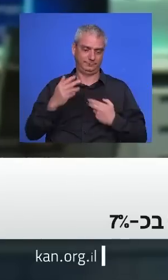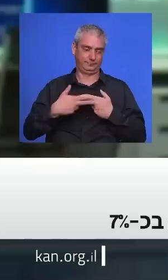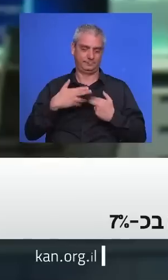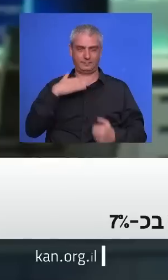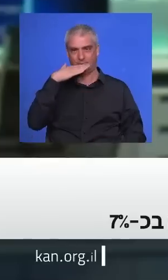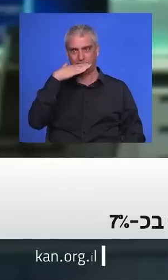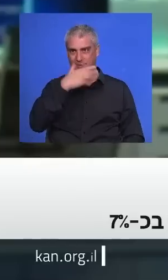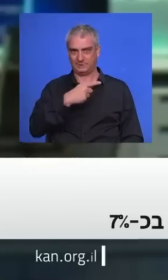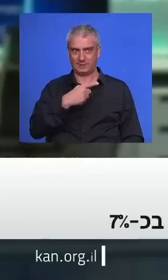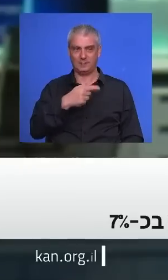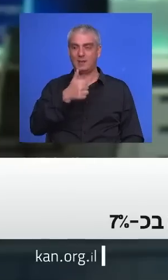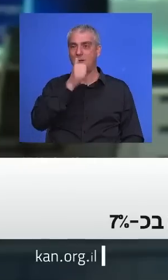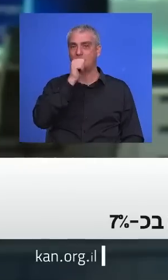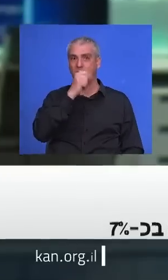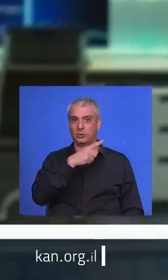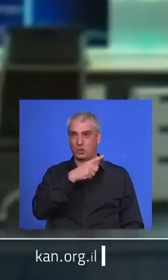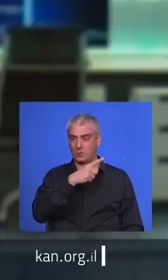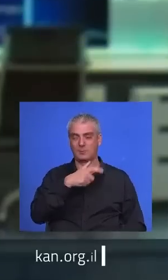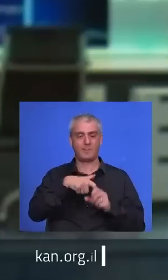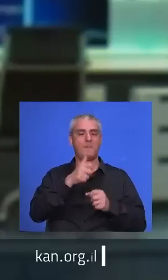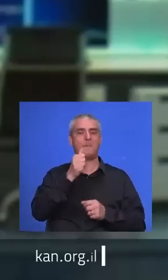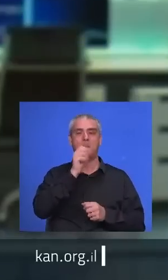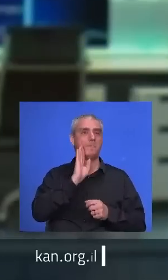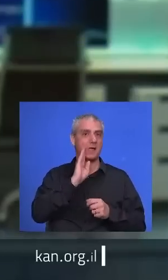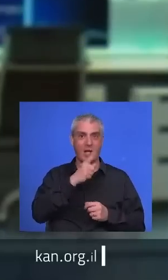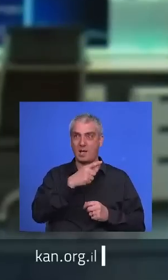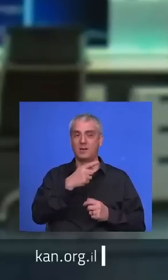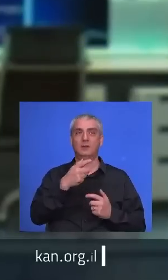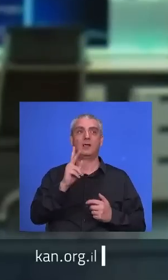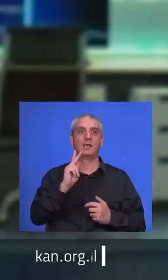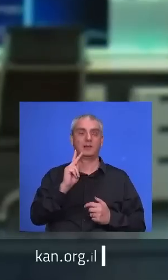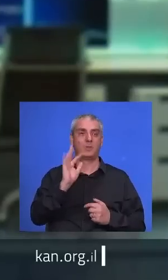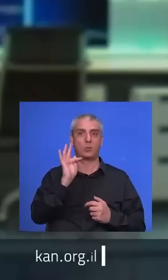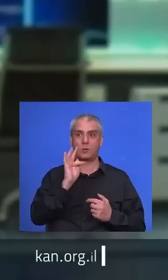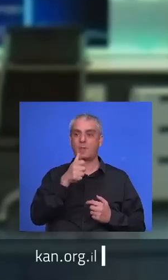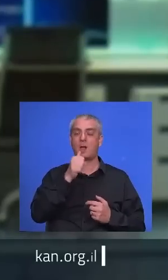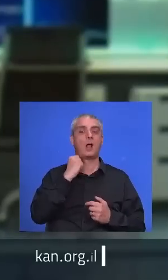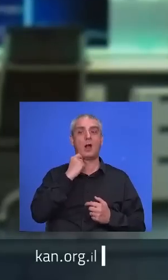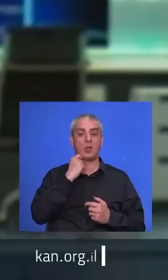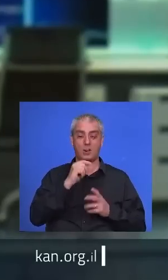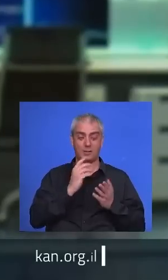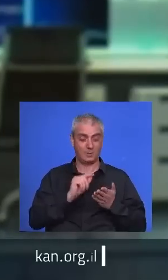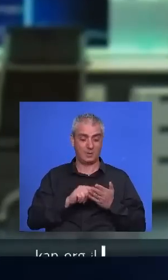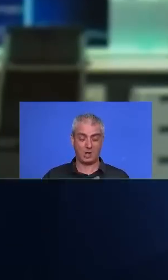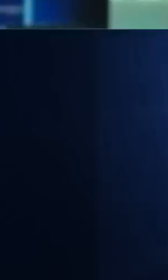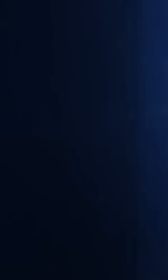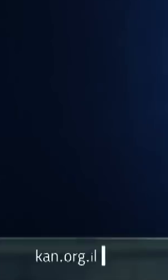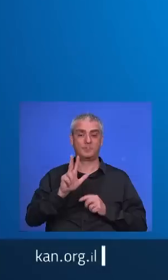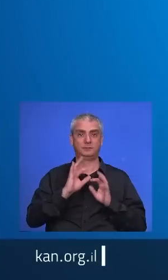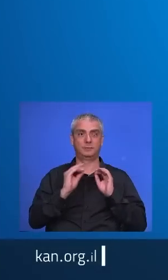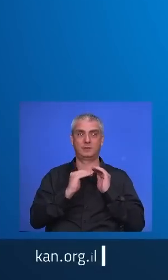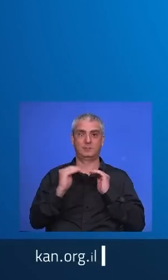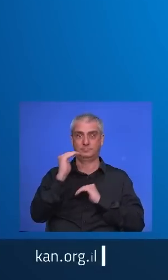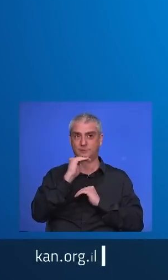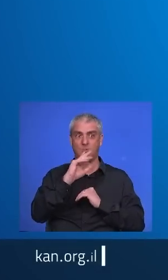נראה, משקאות ובירה כמו קלסברג וטובורג ואלכוהול החל מאמצע חודש מרס. שאר המשקאות